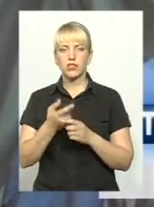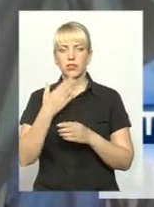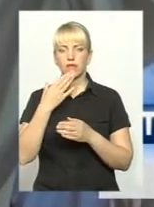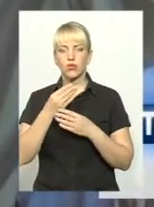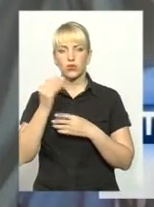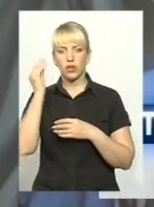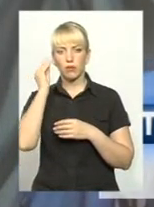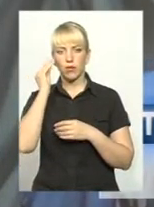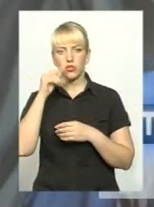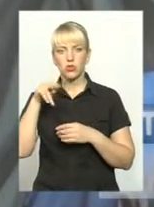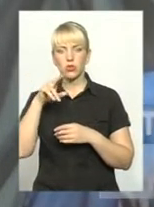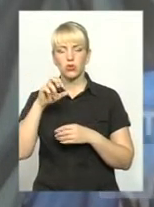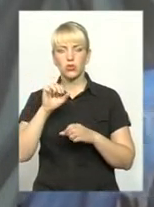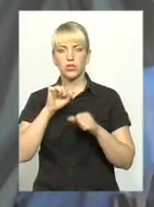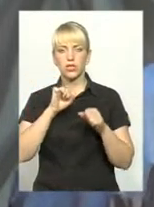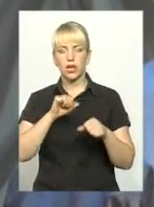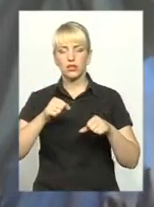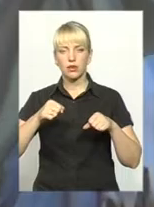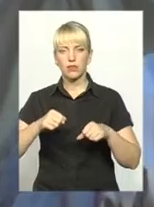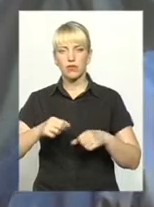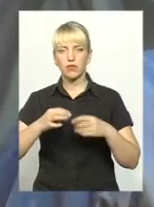стосовно захисту прав і свобод людей,